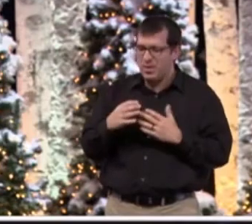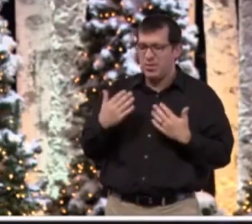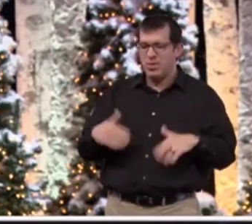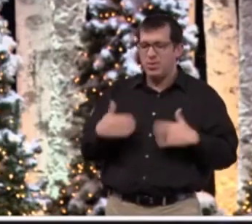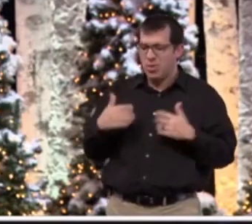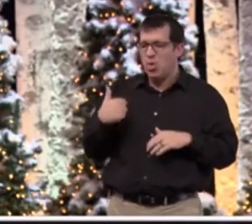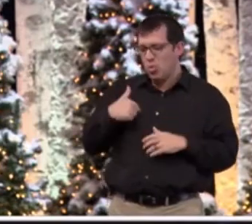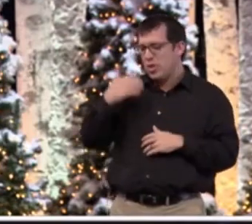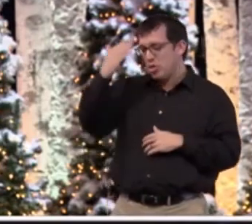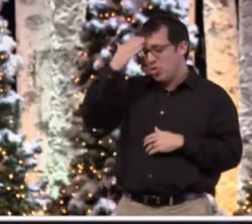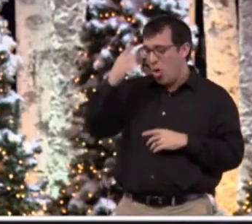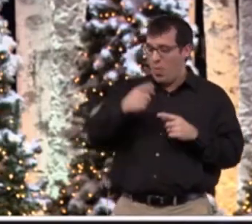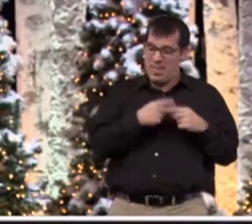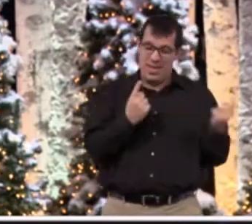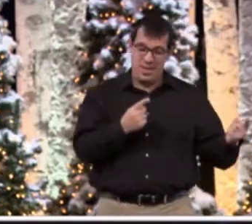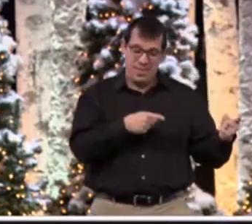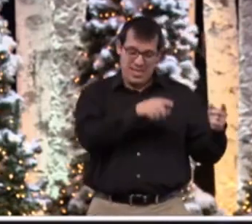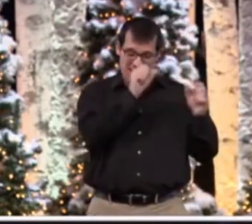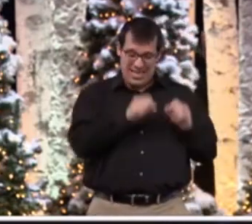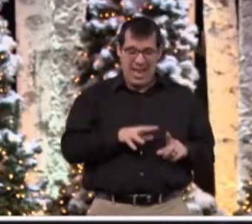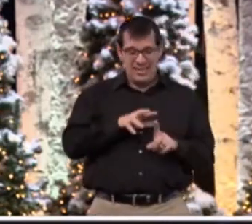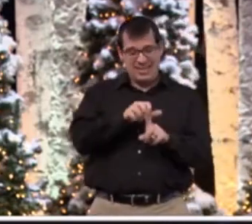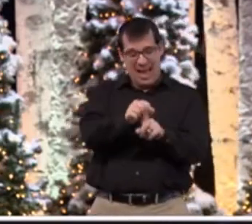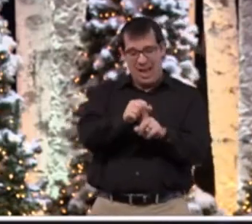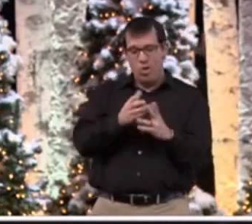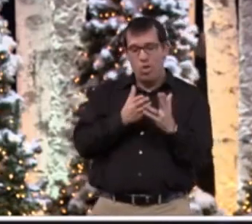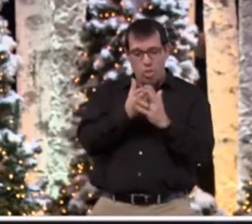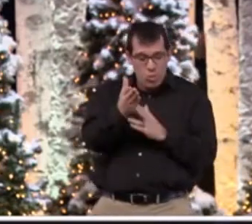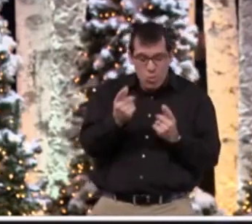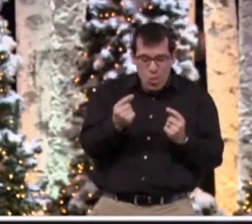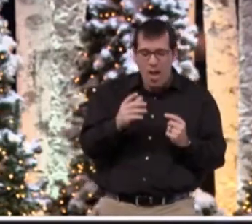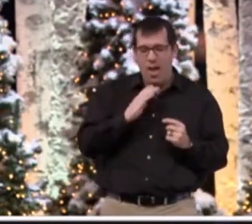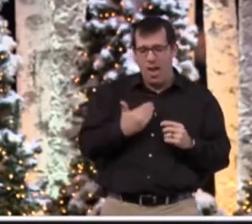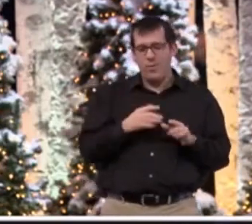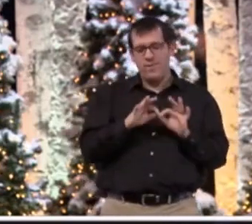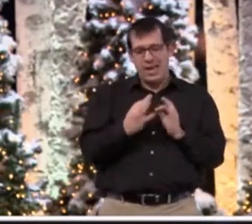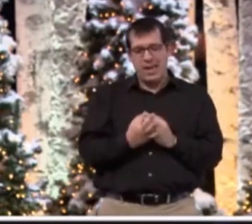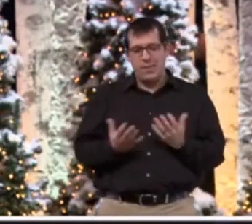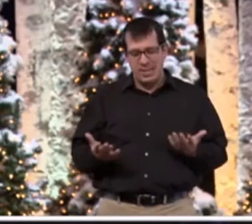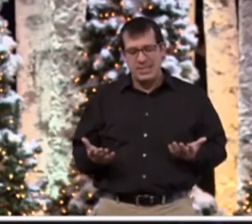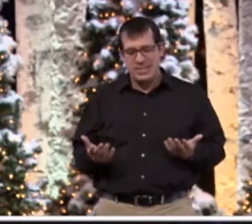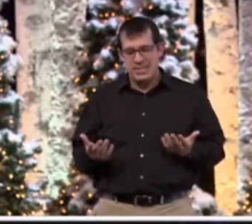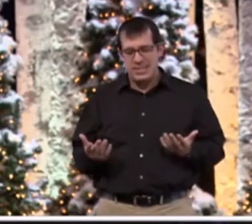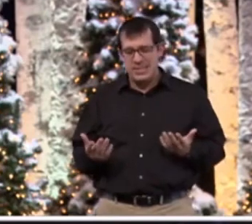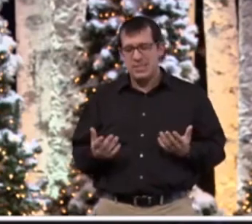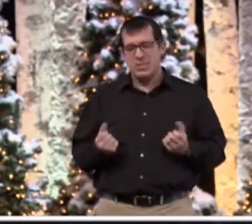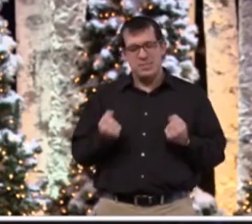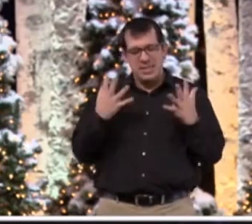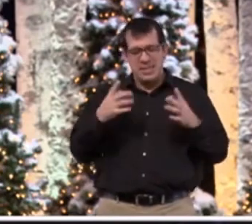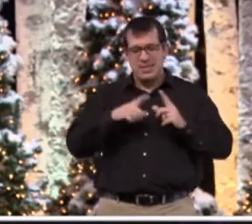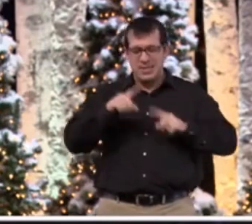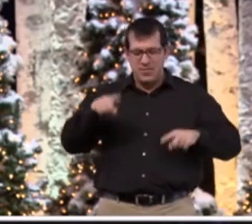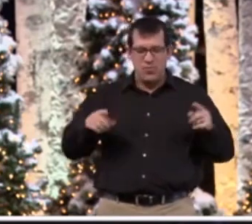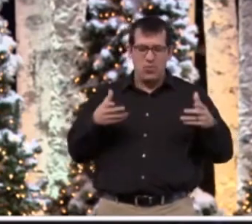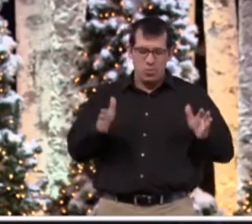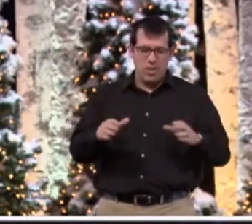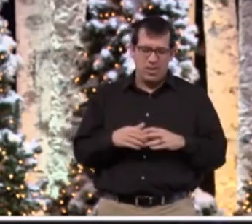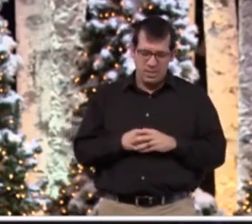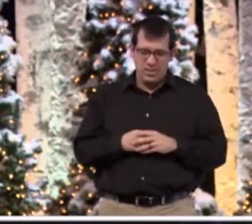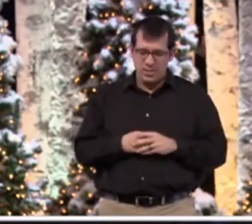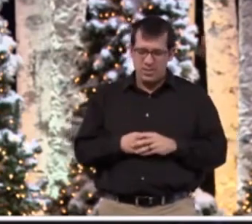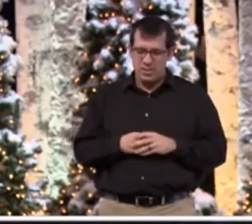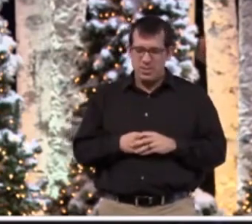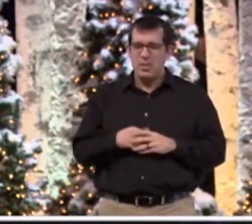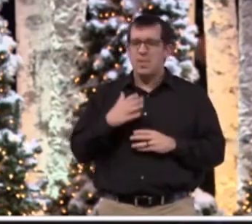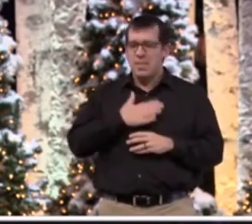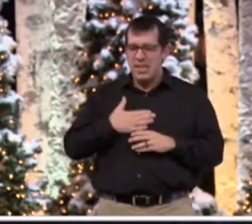शैतानले हाम्रो परिवारमा विभिन्न तरिकामा आक्रमण गरेर हामीलाई आक्रमण गर्छ भन्ने हामी जान्दछौँ। तिनीहरू हरेकलाई तपाईँको